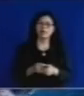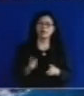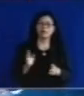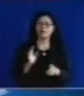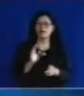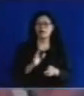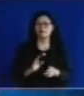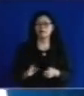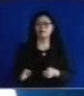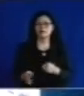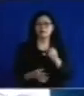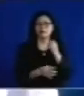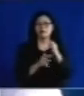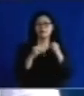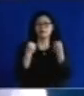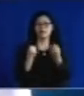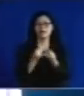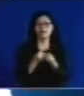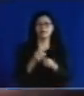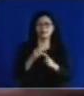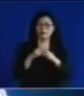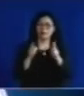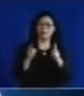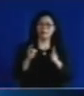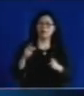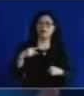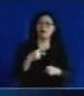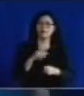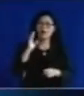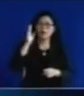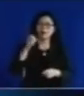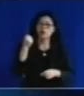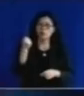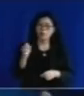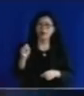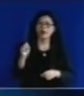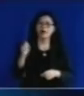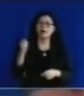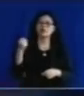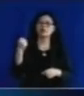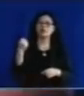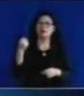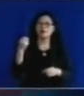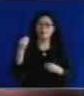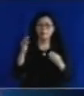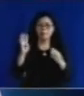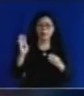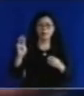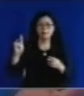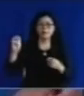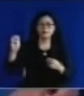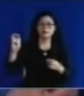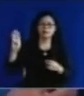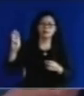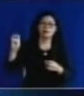akan berimbas negatif kepada masyarakat. Tetapi kami akan upayakan bagaimana Brebes mendapatkan pendapatan daerah yang